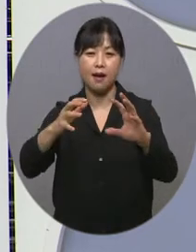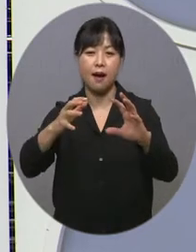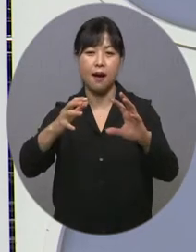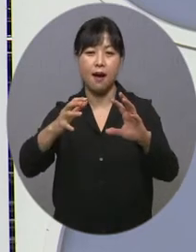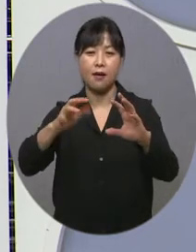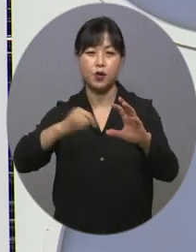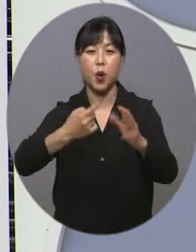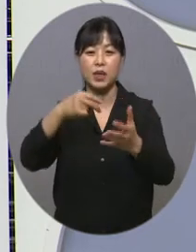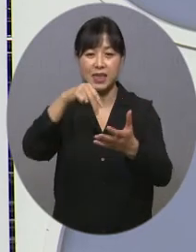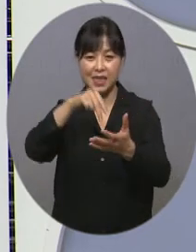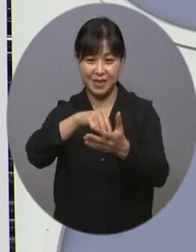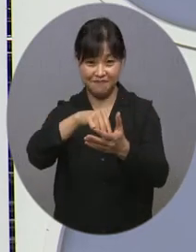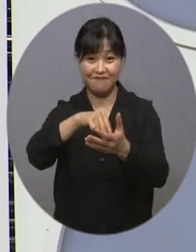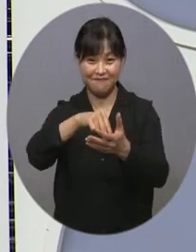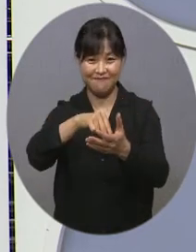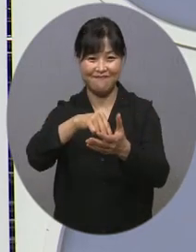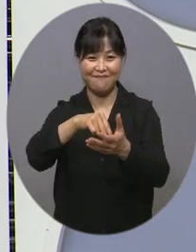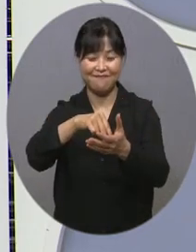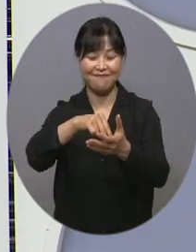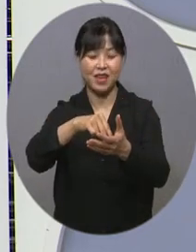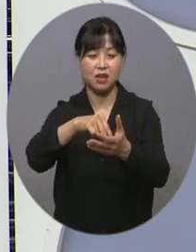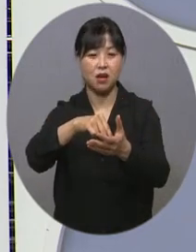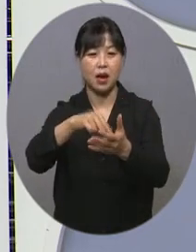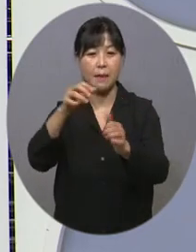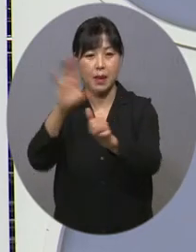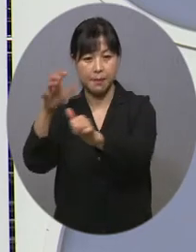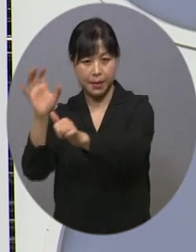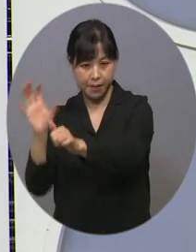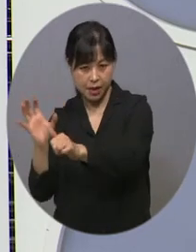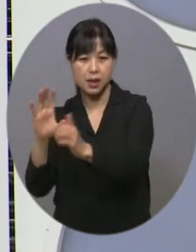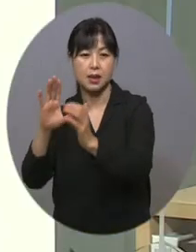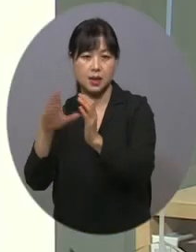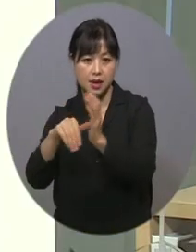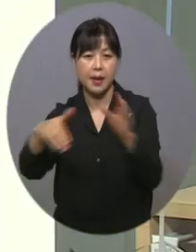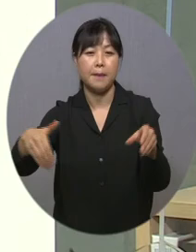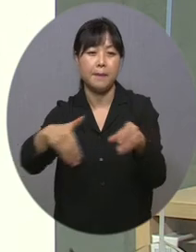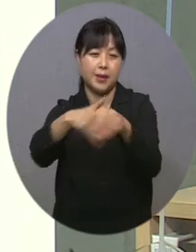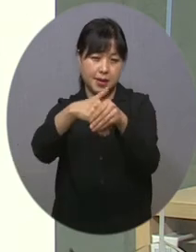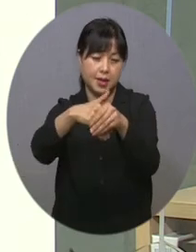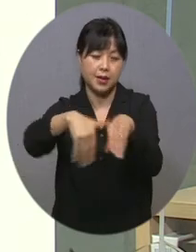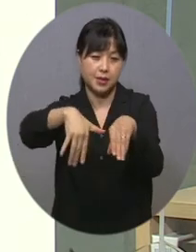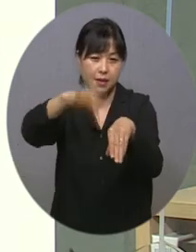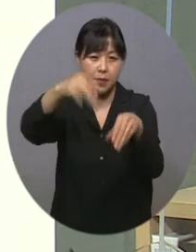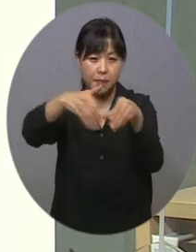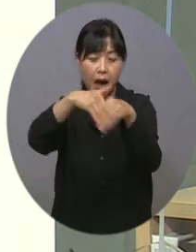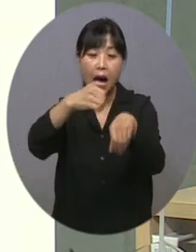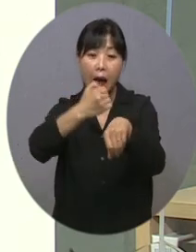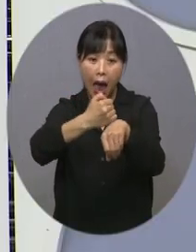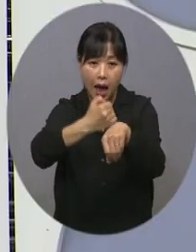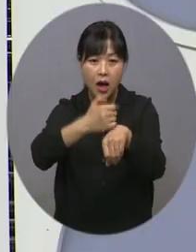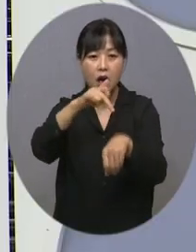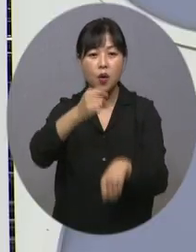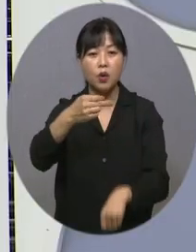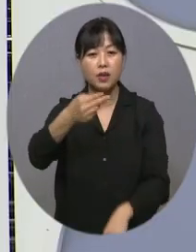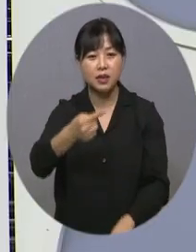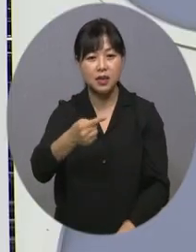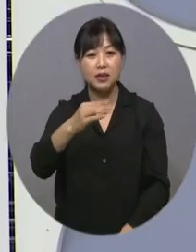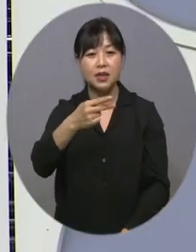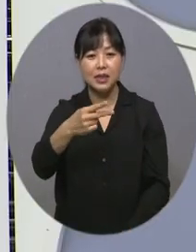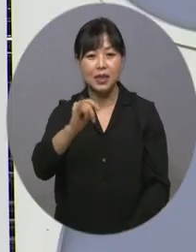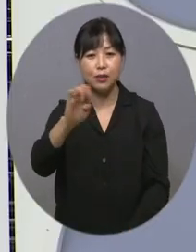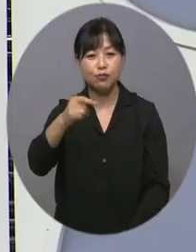그렇죠? 예, 예. 독립하면서 저희가 수교를 많이 했거든요. 아, 독립 첫 사업을 뜬 게 이제 코트디바르입니다. 그래서 아. 금년도가 수교